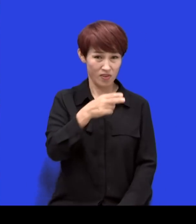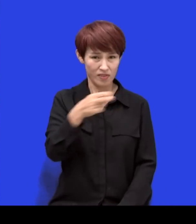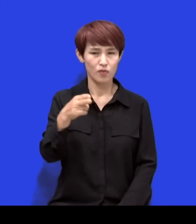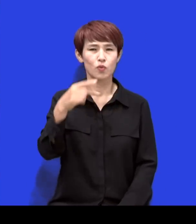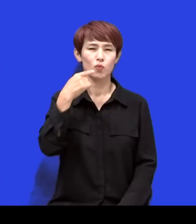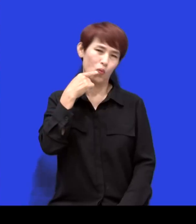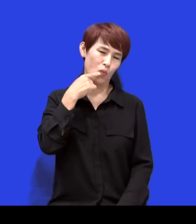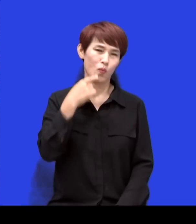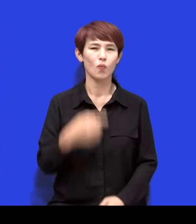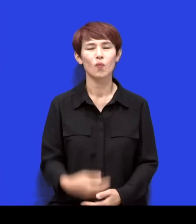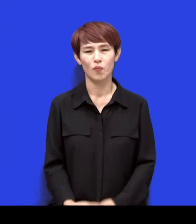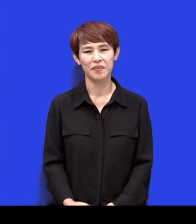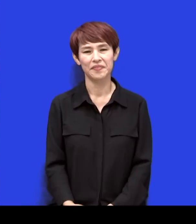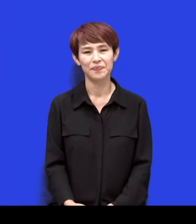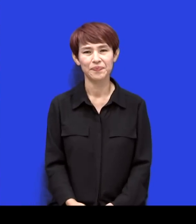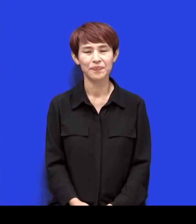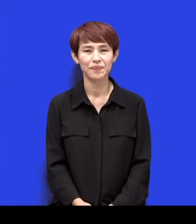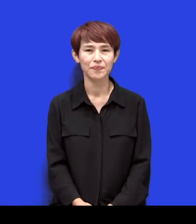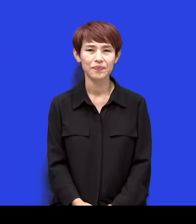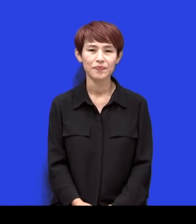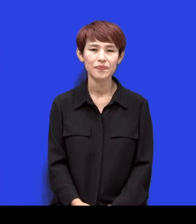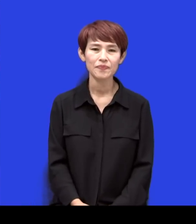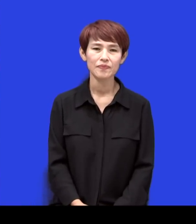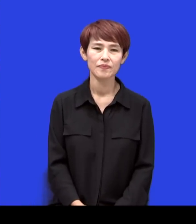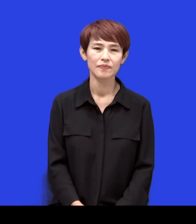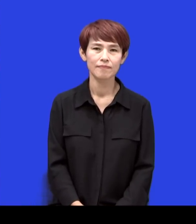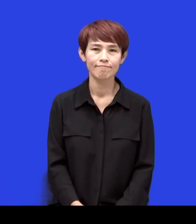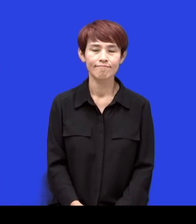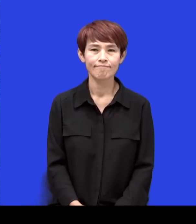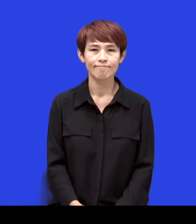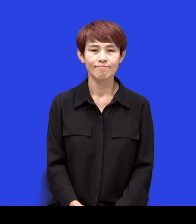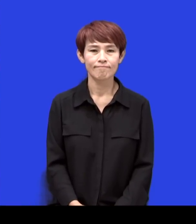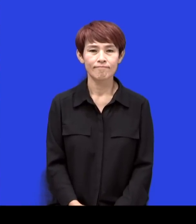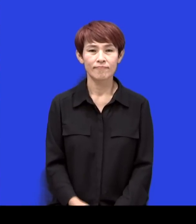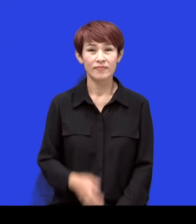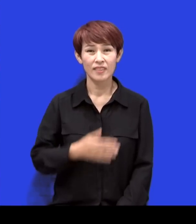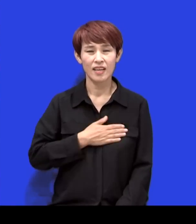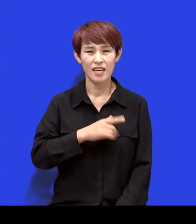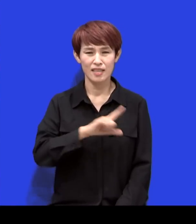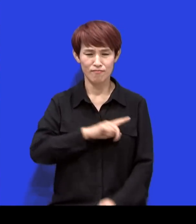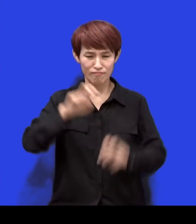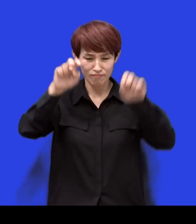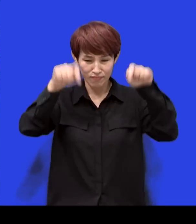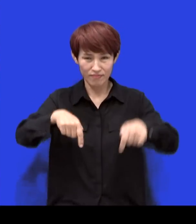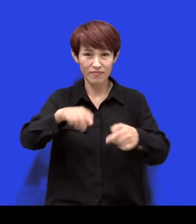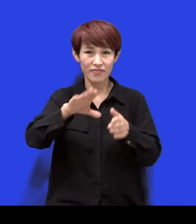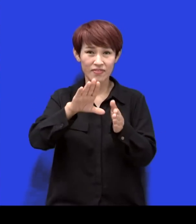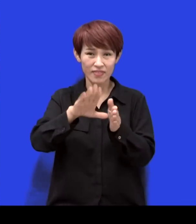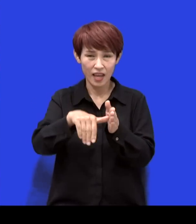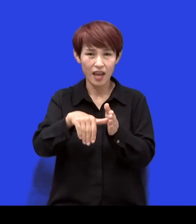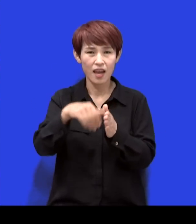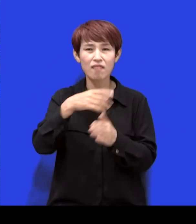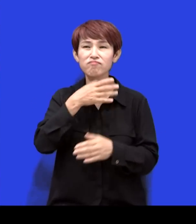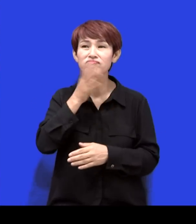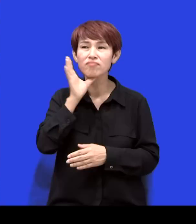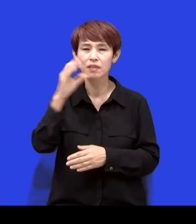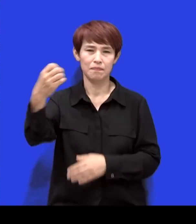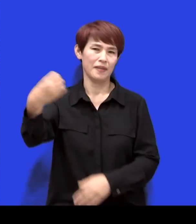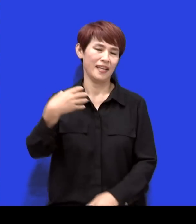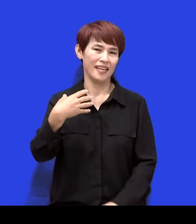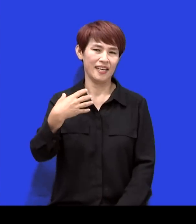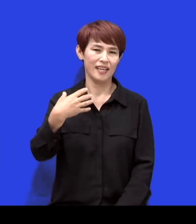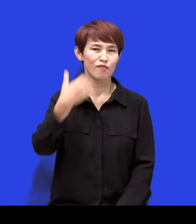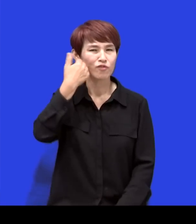비교하면 걱정독. 예, 제가 2편에도 썼는데 썼어요. 예. 몇 해전 그러니까 제가 무명 작가 힘들 때 이 어떤 어르신이 저한테 해준 말이에요.